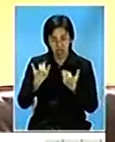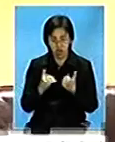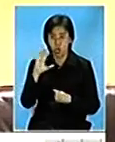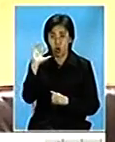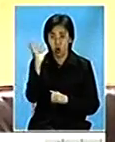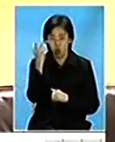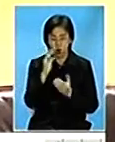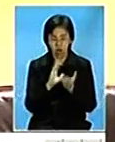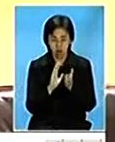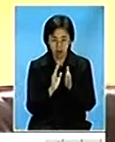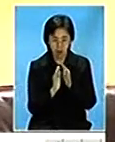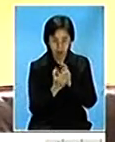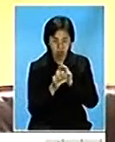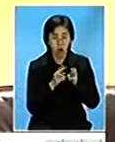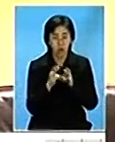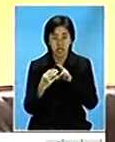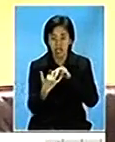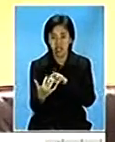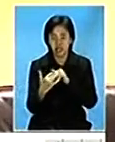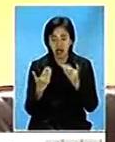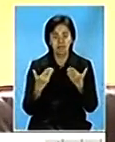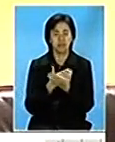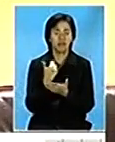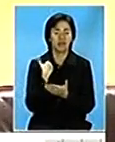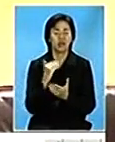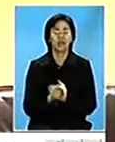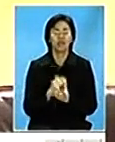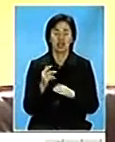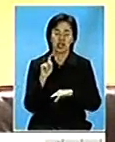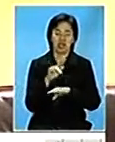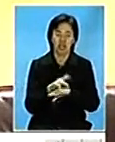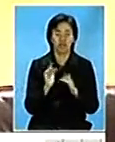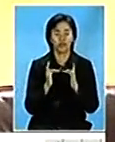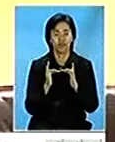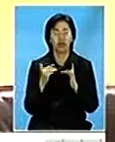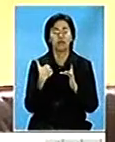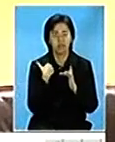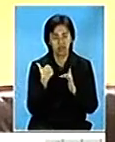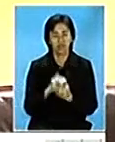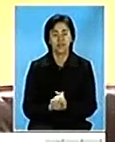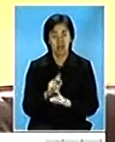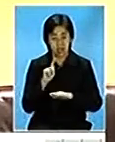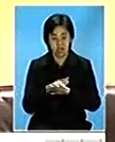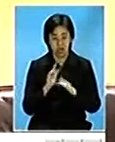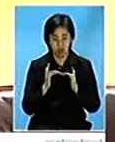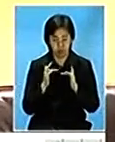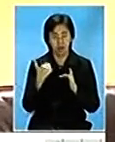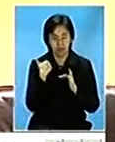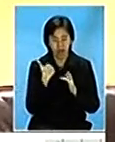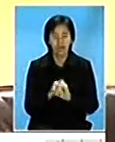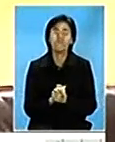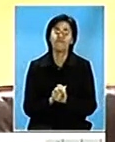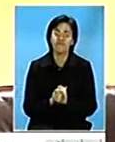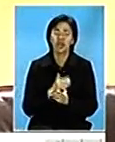านสื่อสารมวลชนด้านอินเทอร์เน็ตด้านอะไรมากขึ้นนะครับทำให้วันนี้กระทรวงศึกษาจะต้องตาม